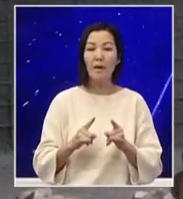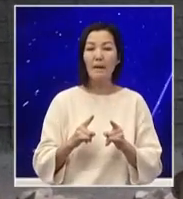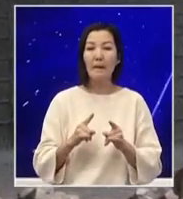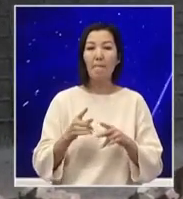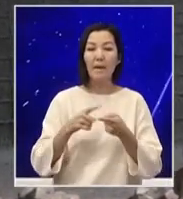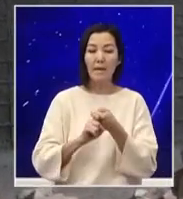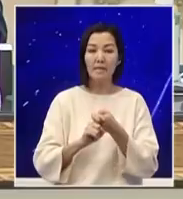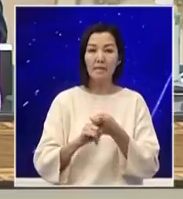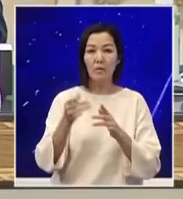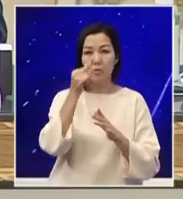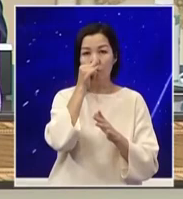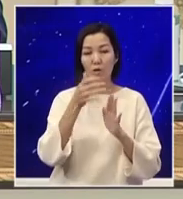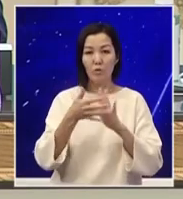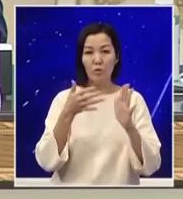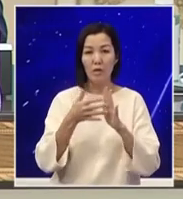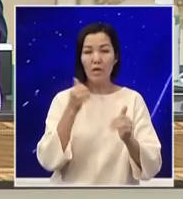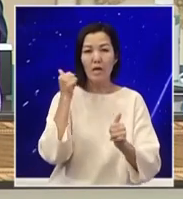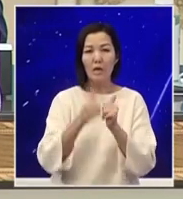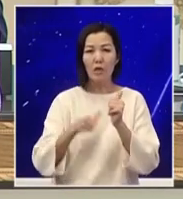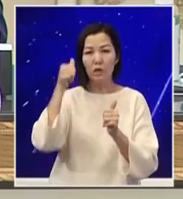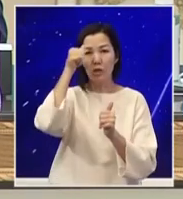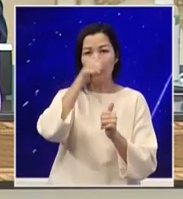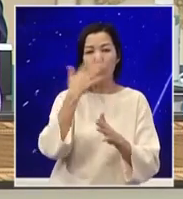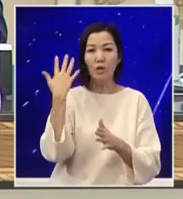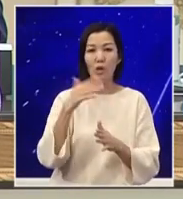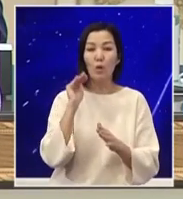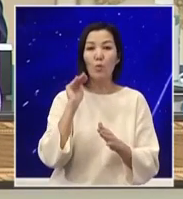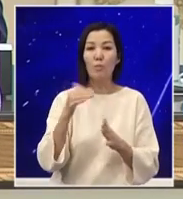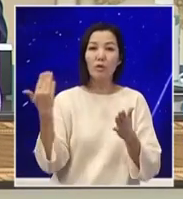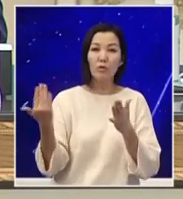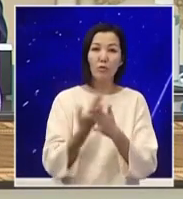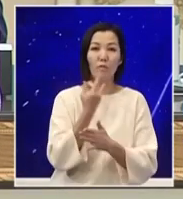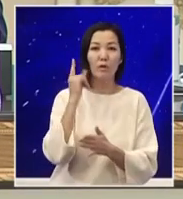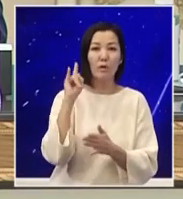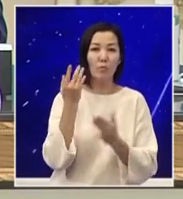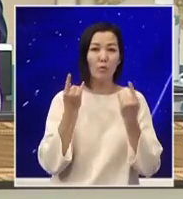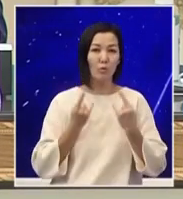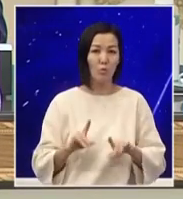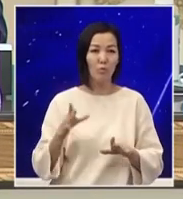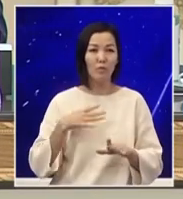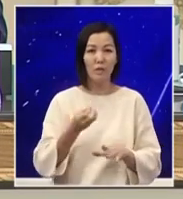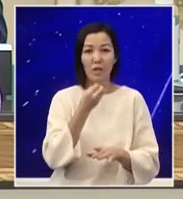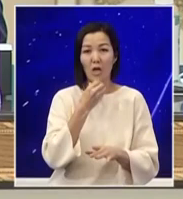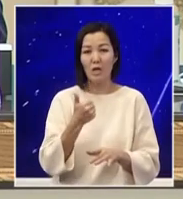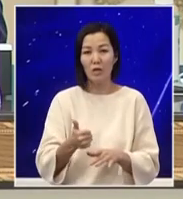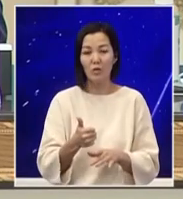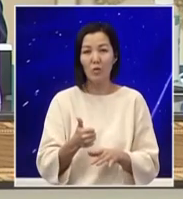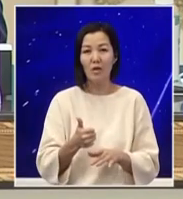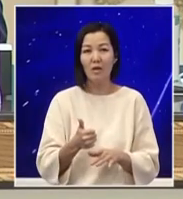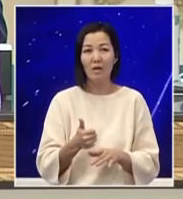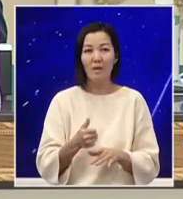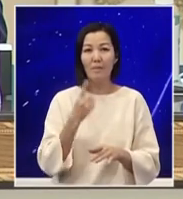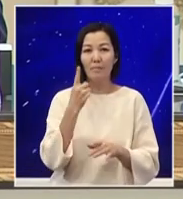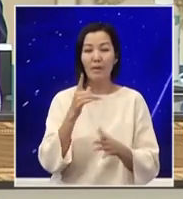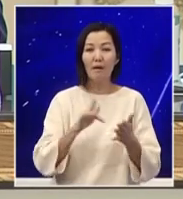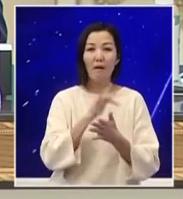өңір басшысы. Жыл сайын 50 мыңдай жаңа нәресте өмірге келеді. Это же здорово. Целый город рождается у